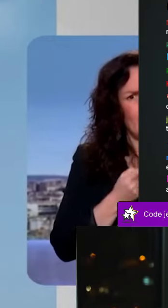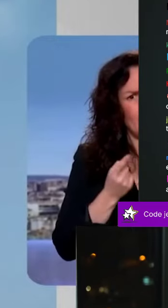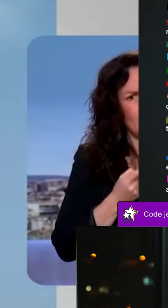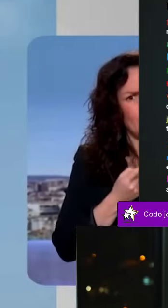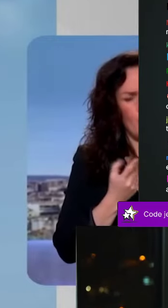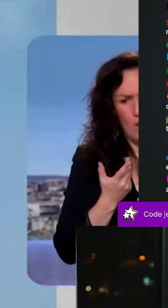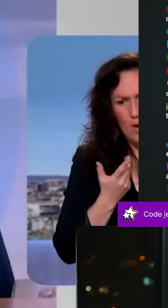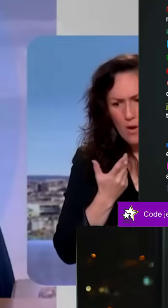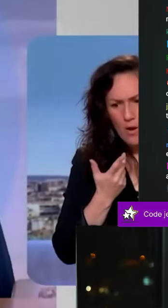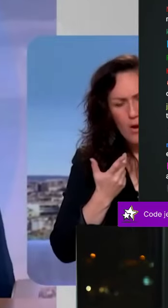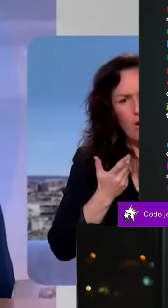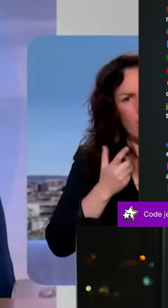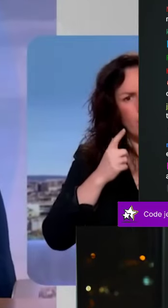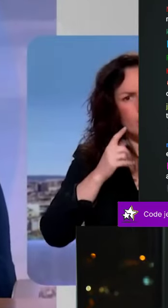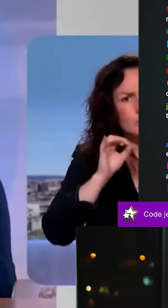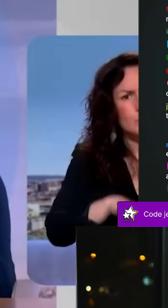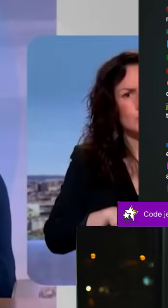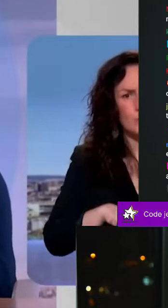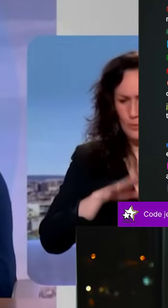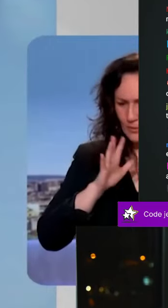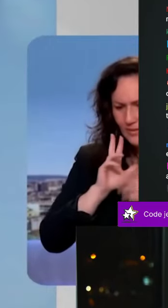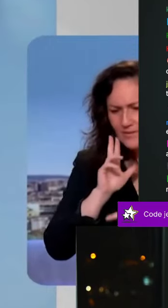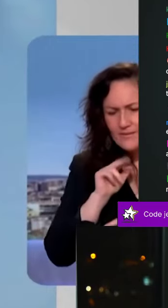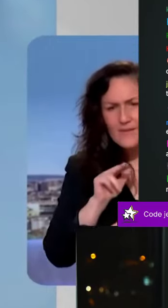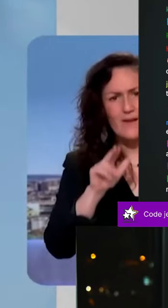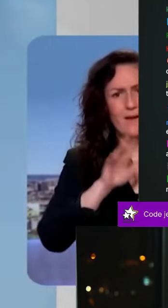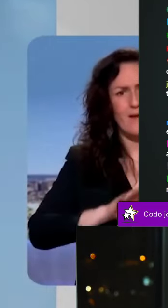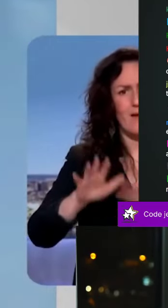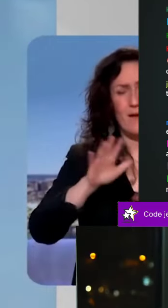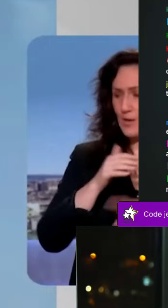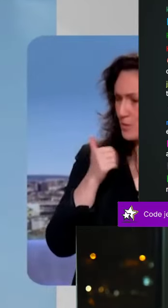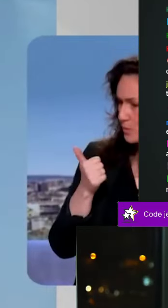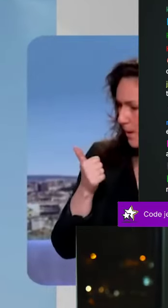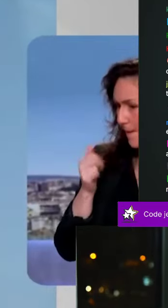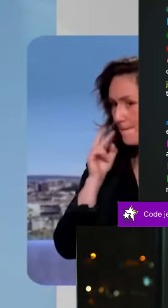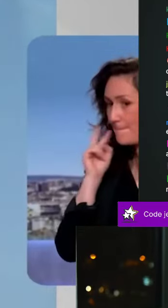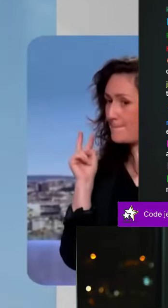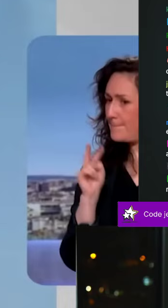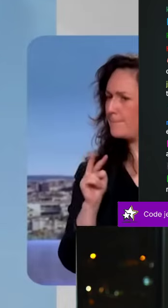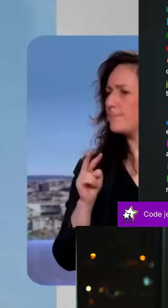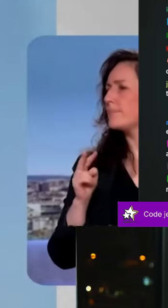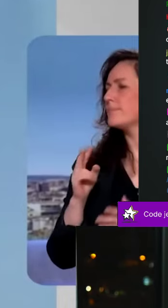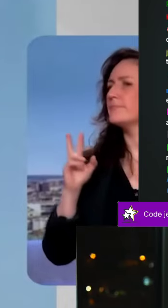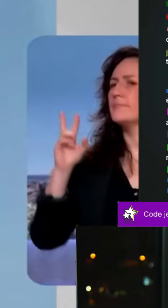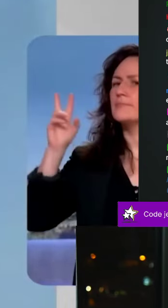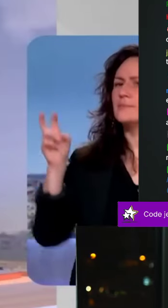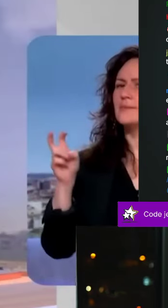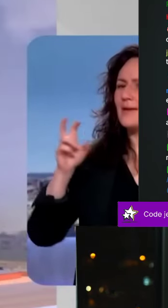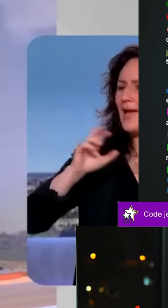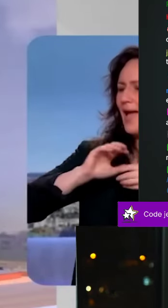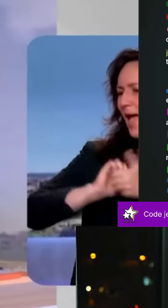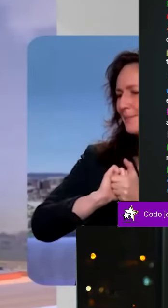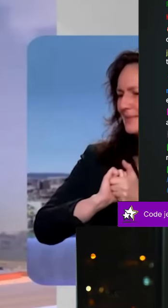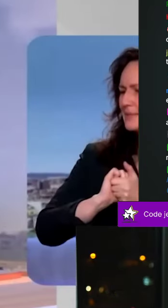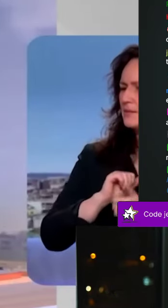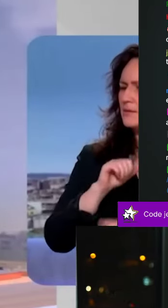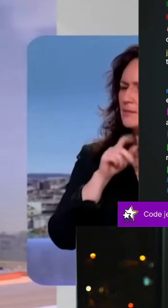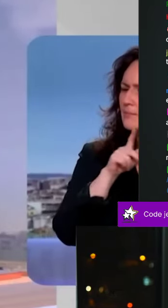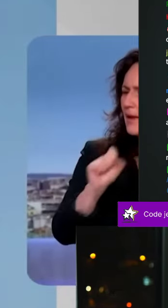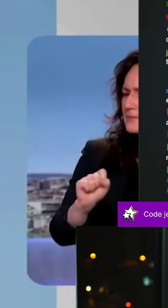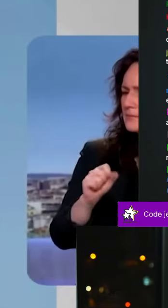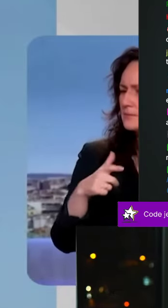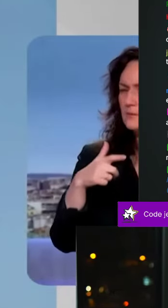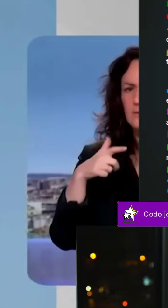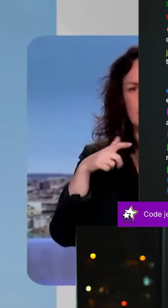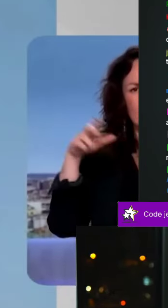peut-être qu'il y en aura des compromis quel jugement avez-vous sur vos amis je mets les guillemets parce qu'en ce moment ça doit être compliqué socialiste